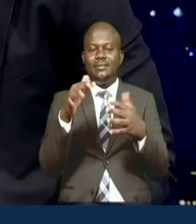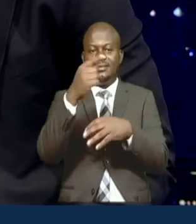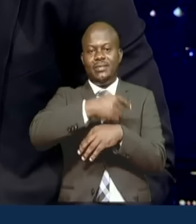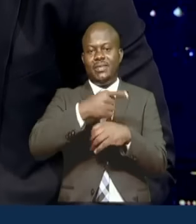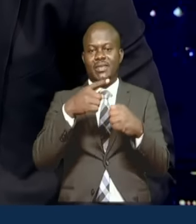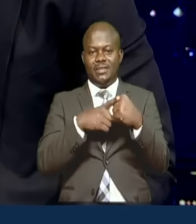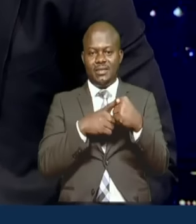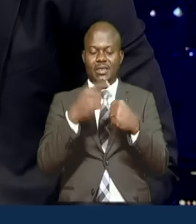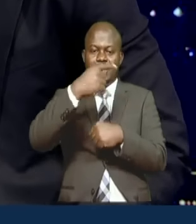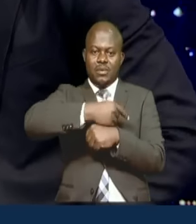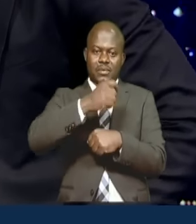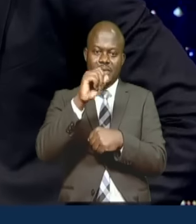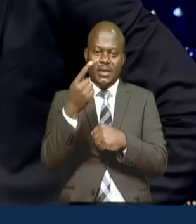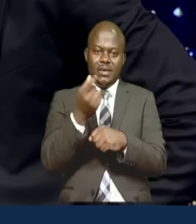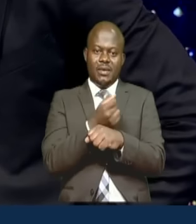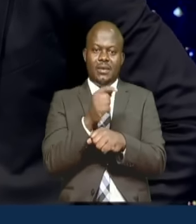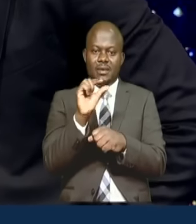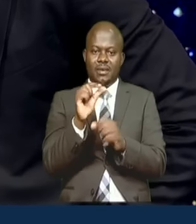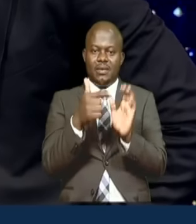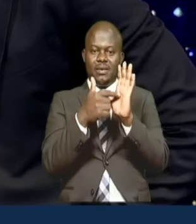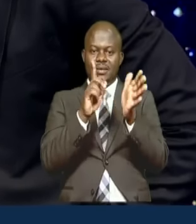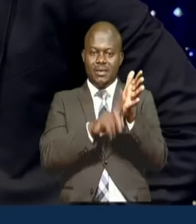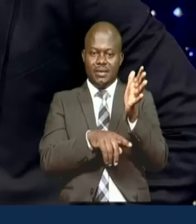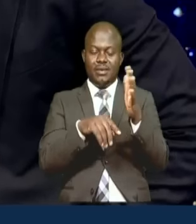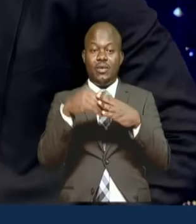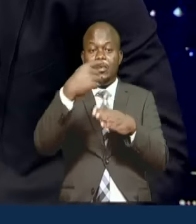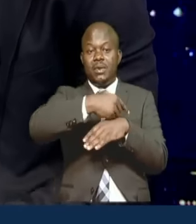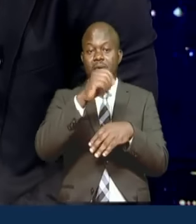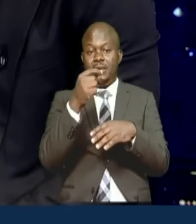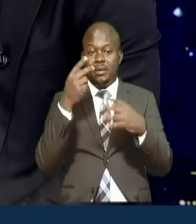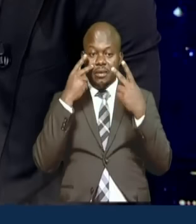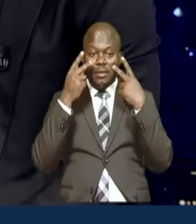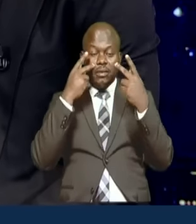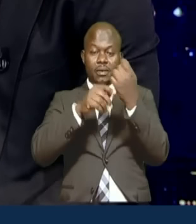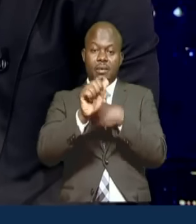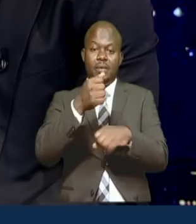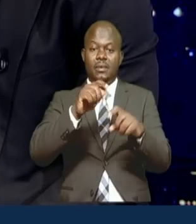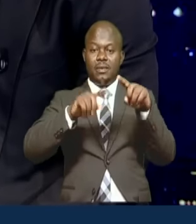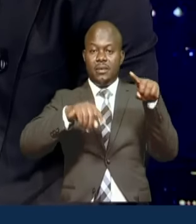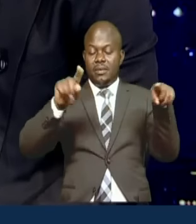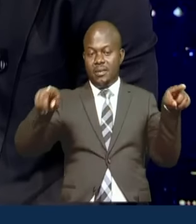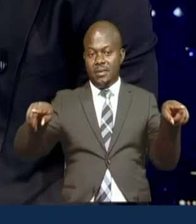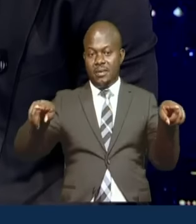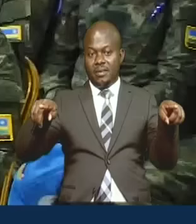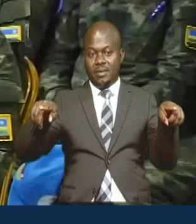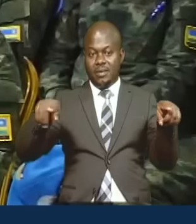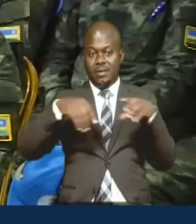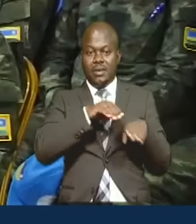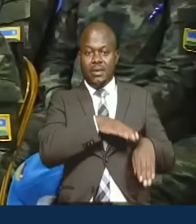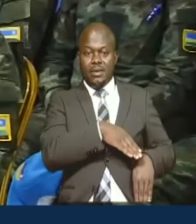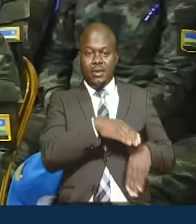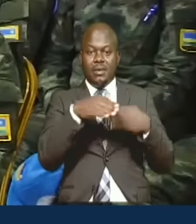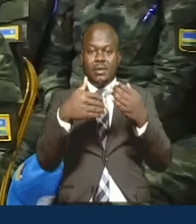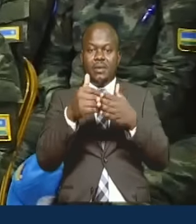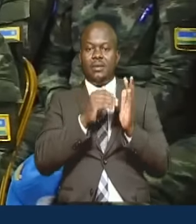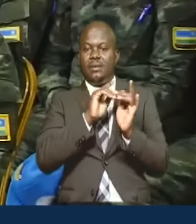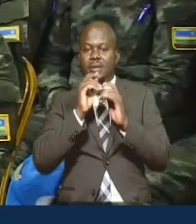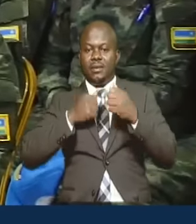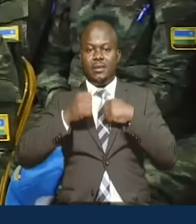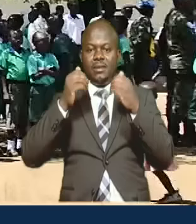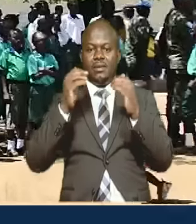itandatu. Umunsi wa mbere masegonda make waranzwe n'iki? Umunsi wa mbere twarebye ibikorwa bitandukanye bya hariya muri Sudani y'Epfo. Ingabo z'u